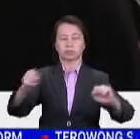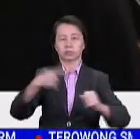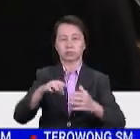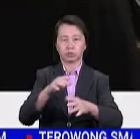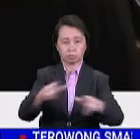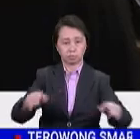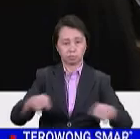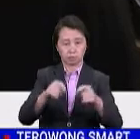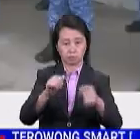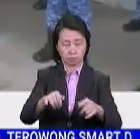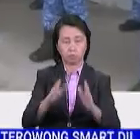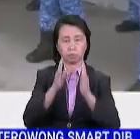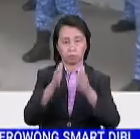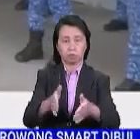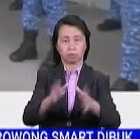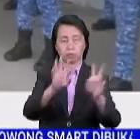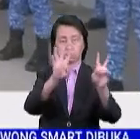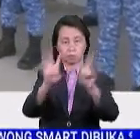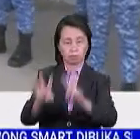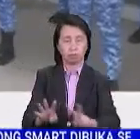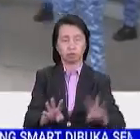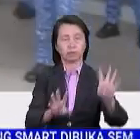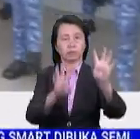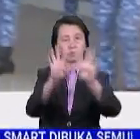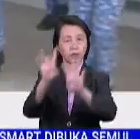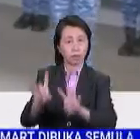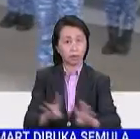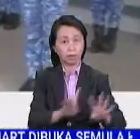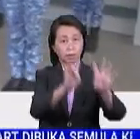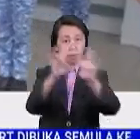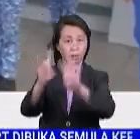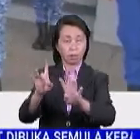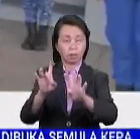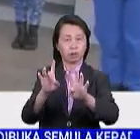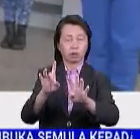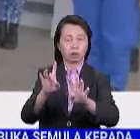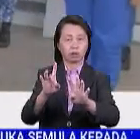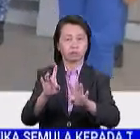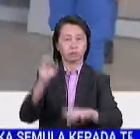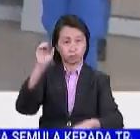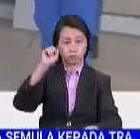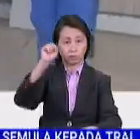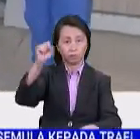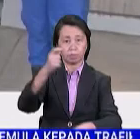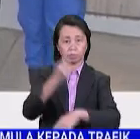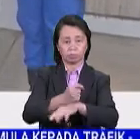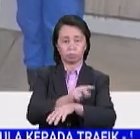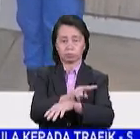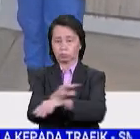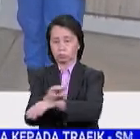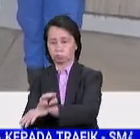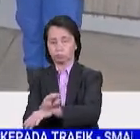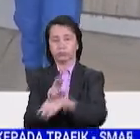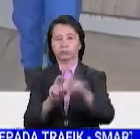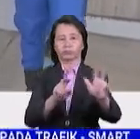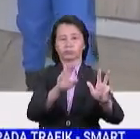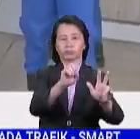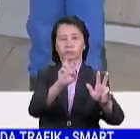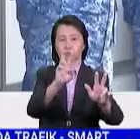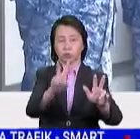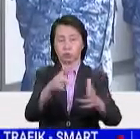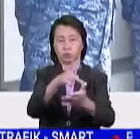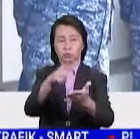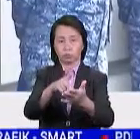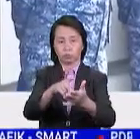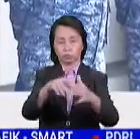di lapangan dalam tempoh 48 jam seluruh Sabah. Ini termasuk penugasan pemantauan di 302